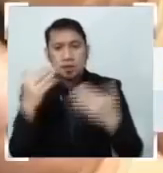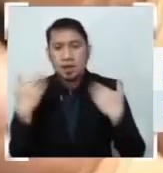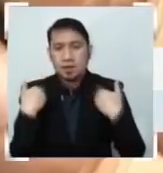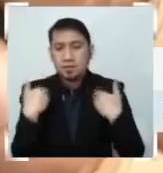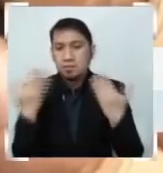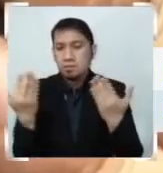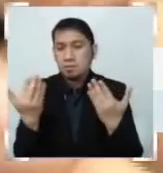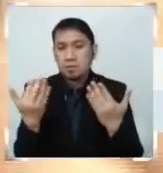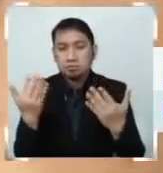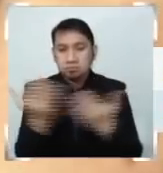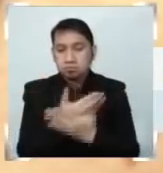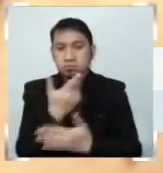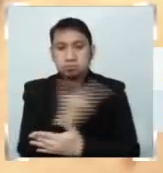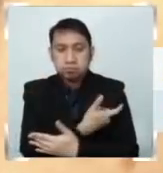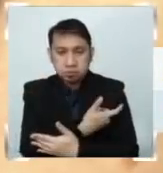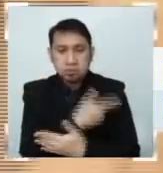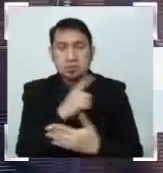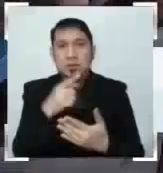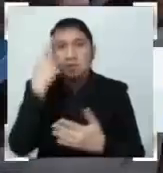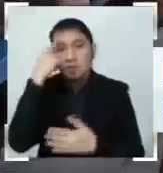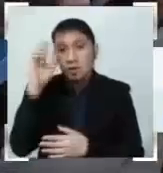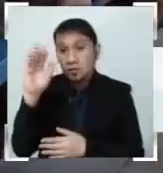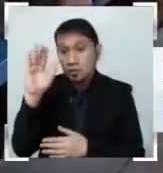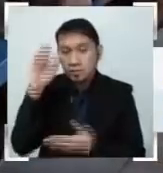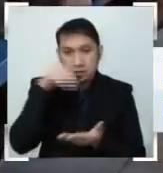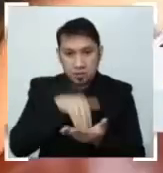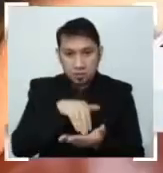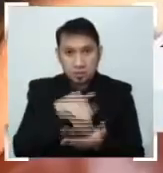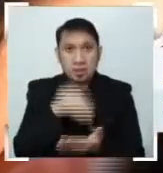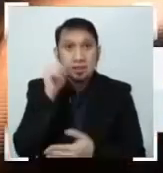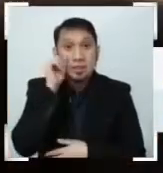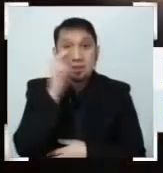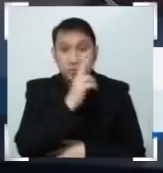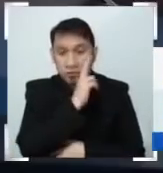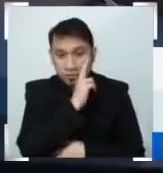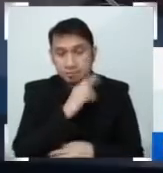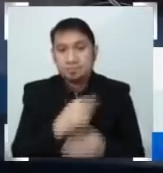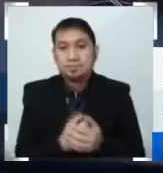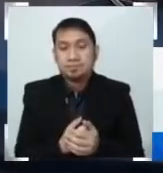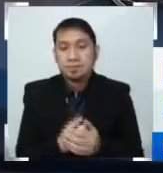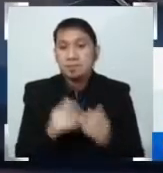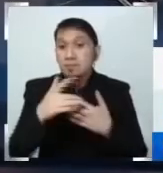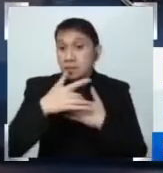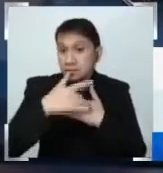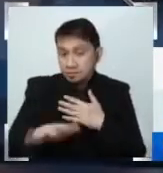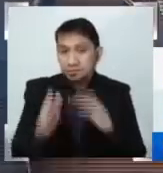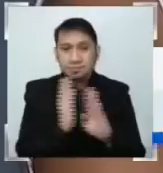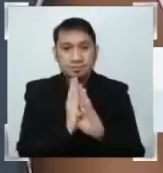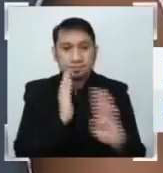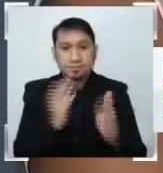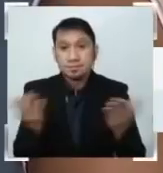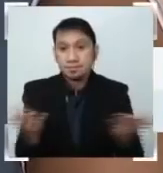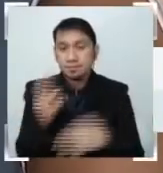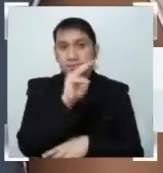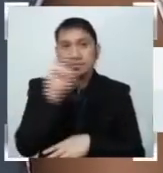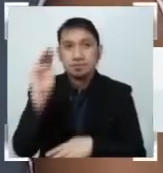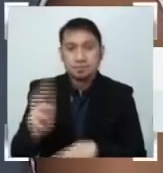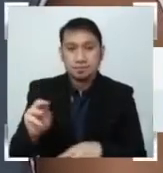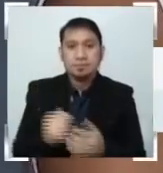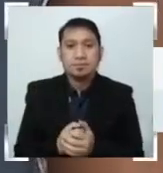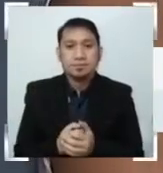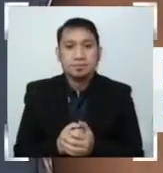sa 15,000 senior citizens sa lungsod. Maaga rin pinilahan ang booster vaccination sa Maynila. Tamang-tama